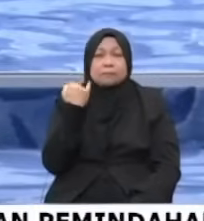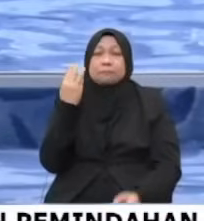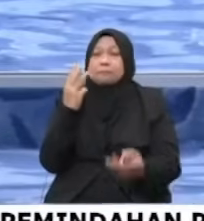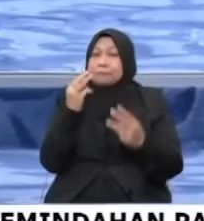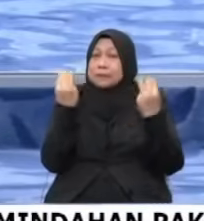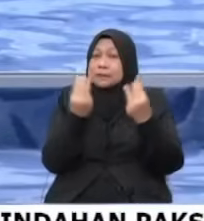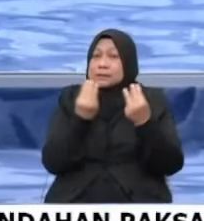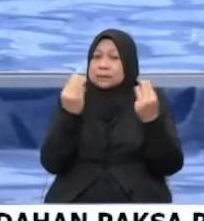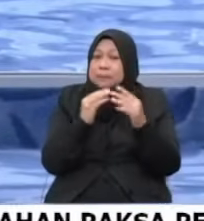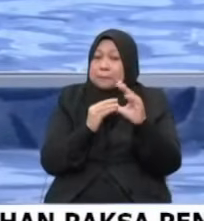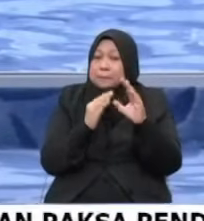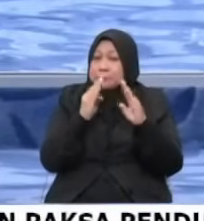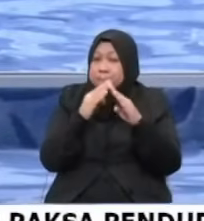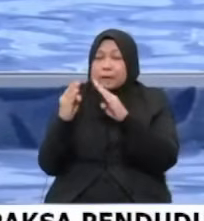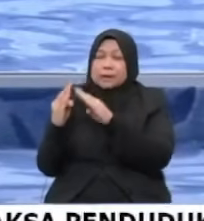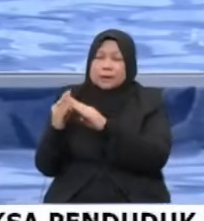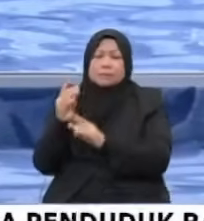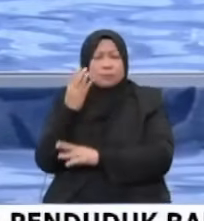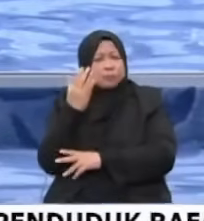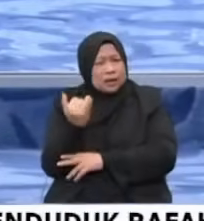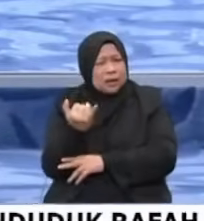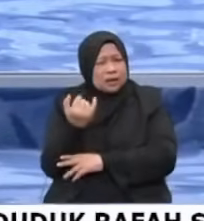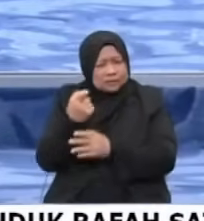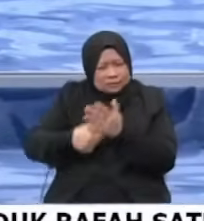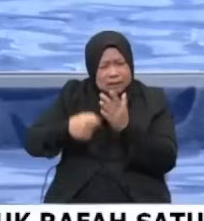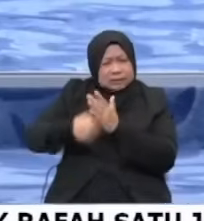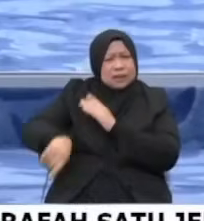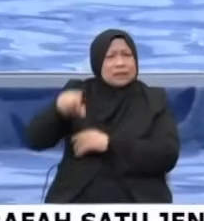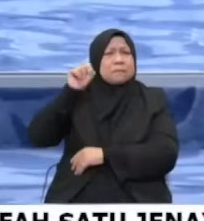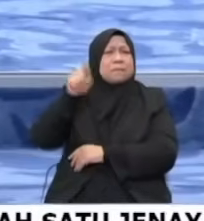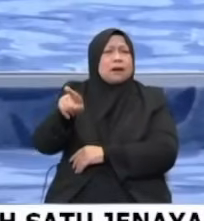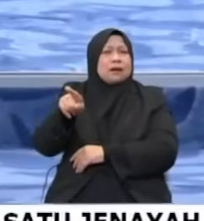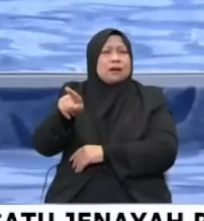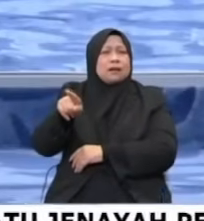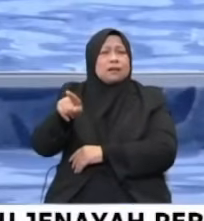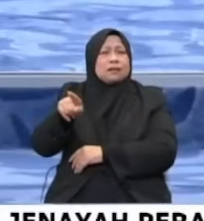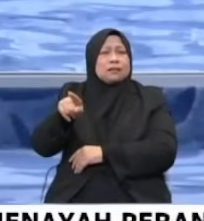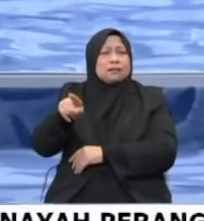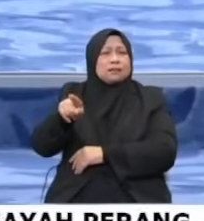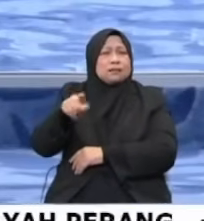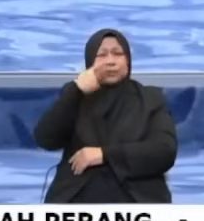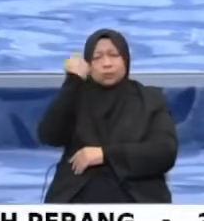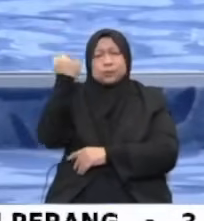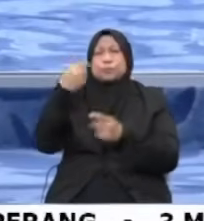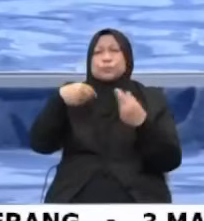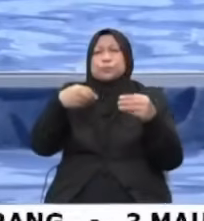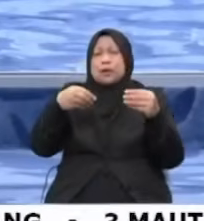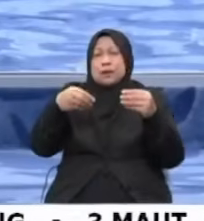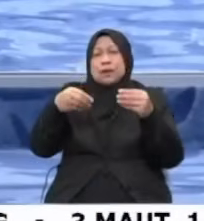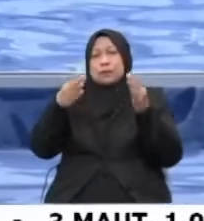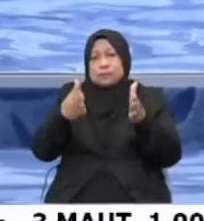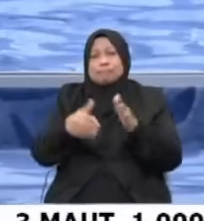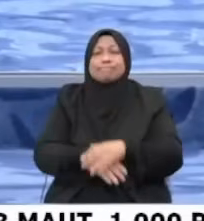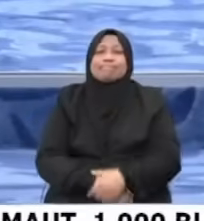bandaran tidak ada sebab mengapa mengenakan sewa yang tinggi kepada pas